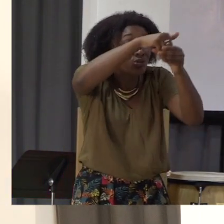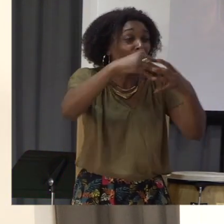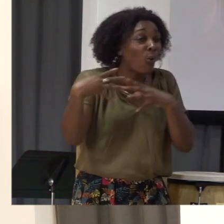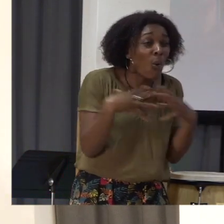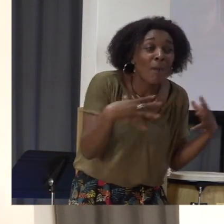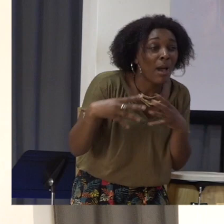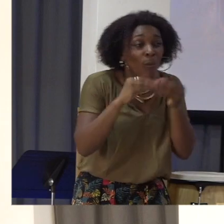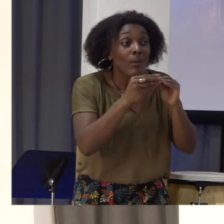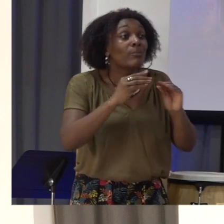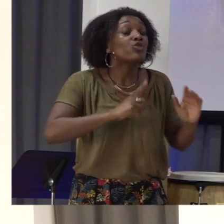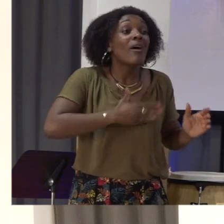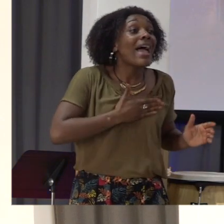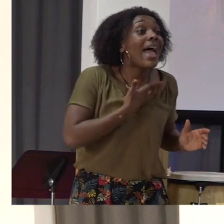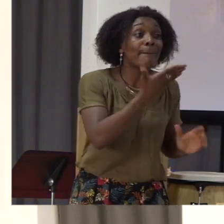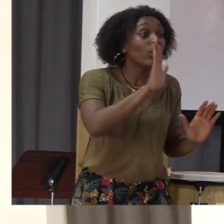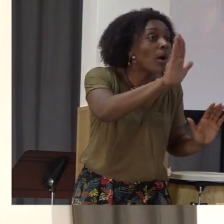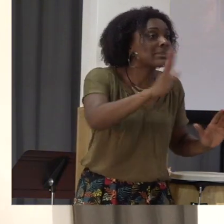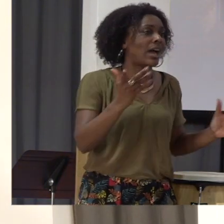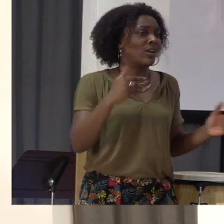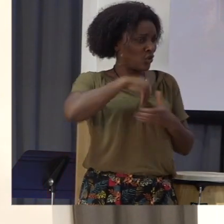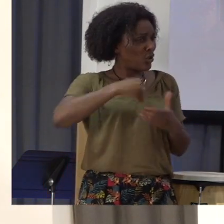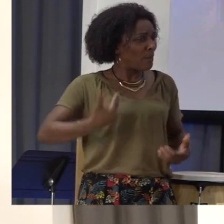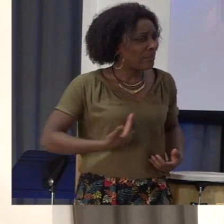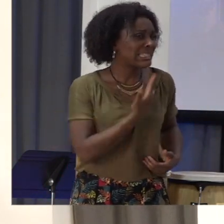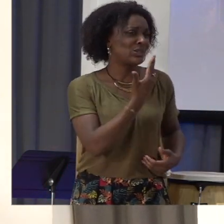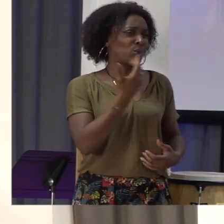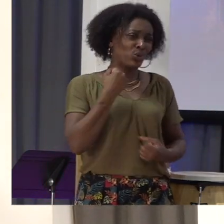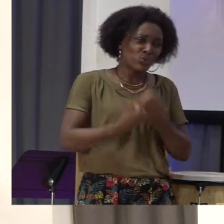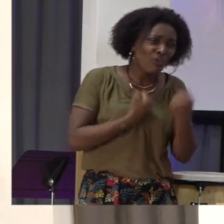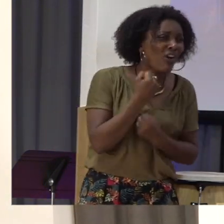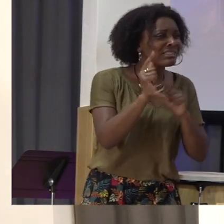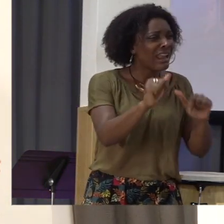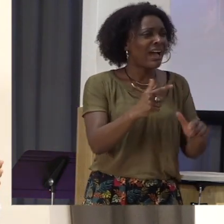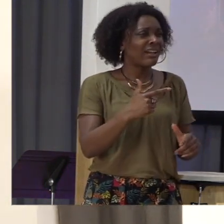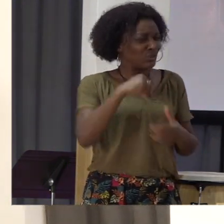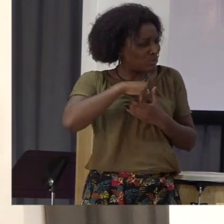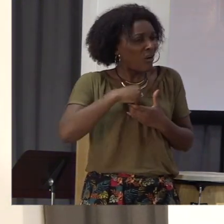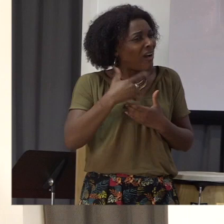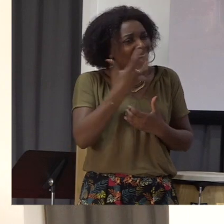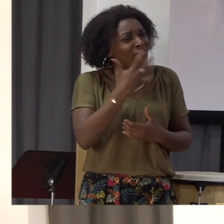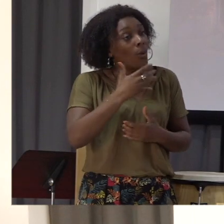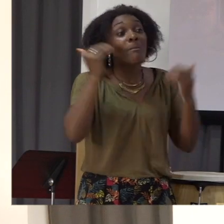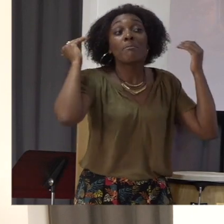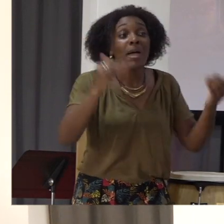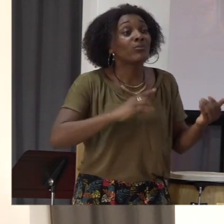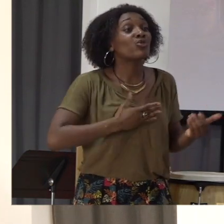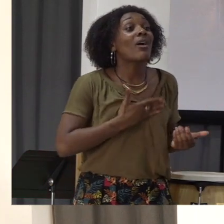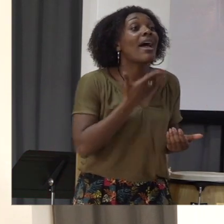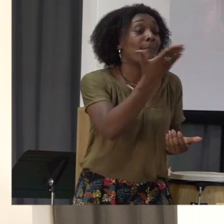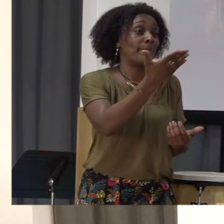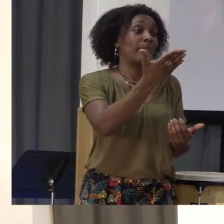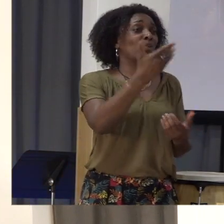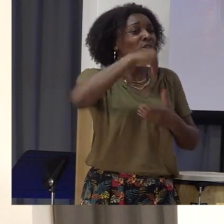luttes, avec tes blessures, avec ta souffrance, avec ta misère intérieure, avec tes